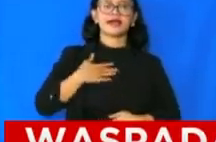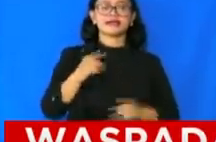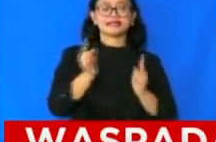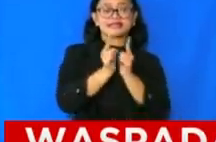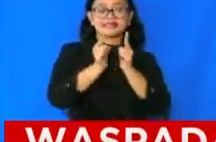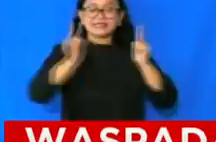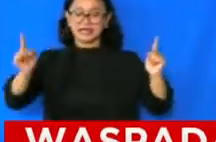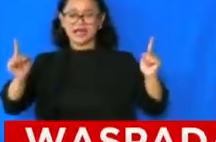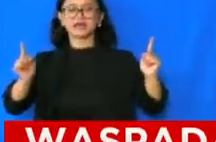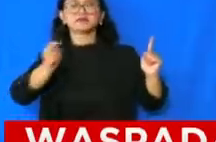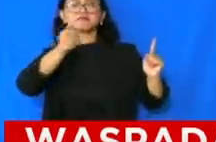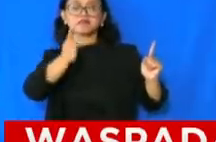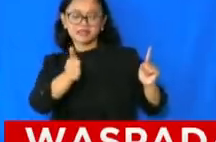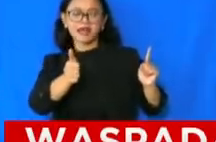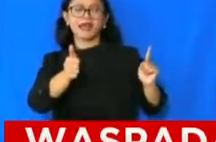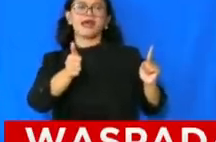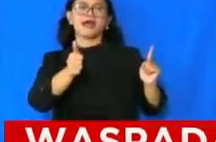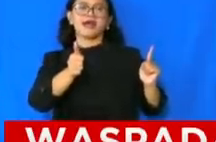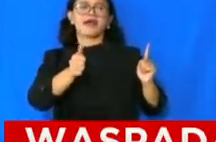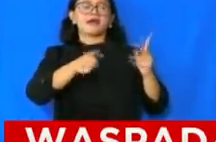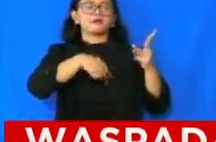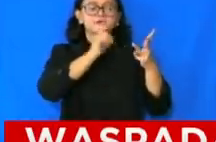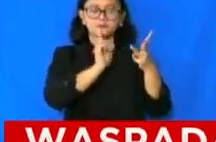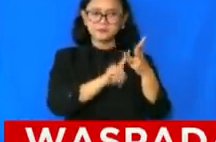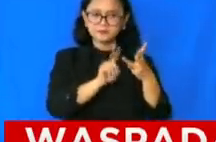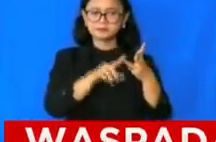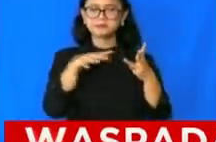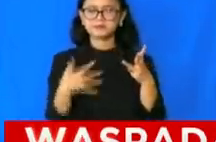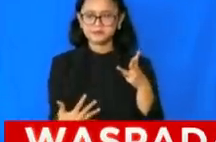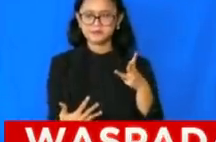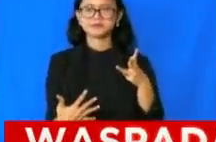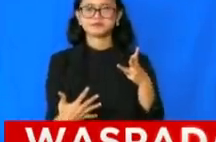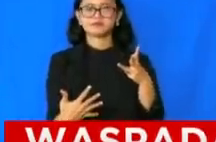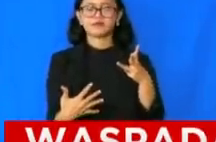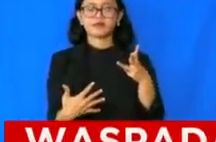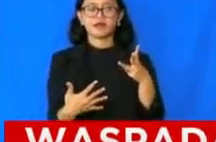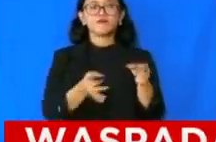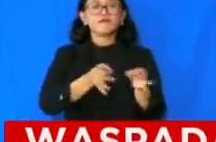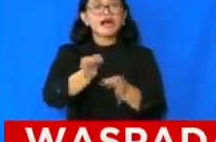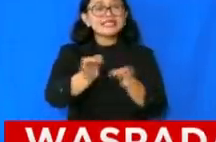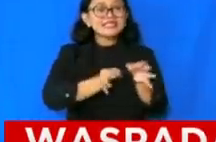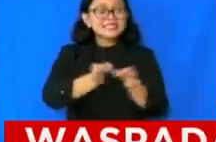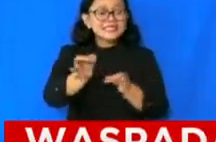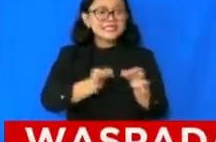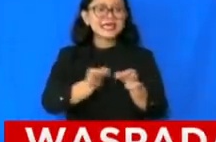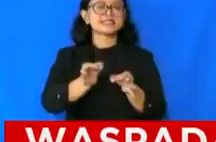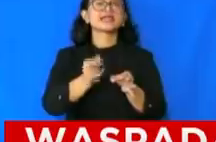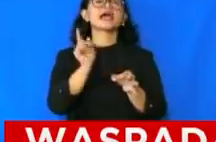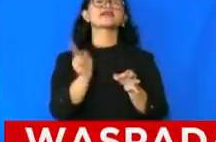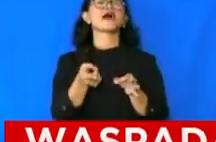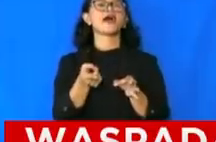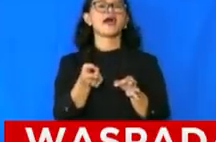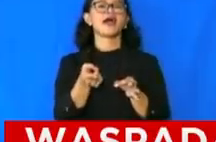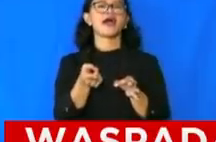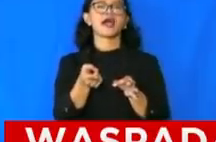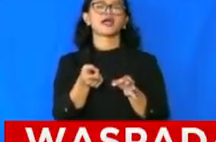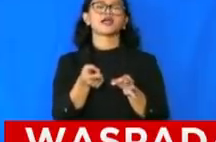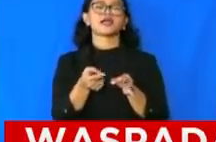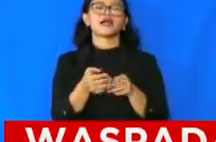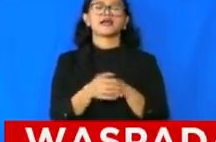jaraknya dengan orang lain kemudian yang berikutnya sarana dasar kebutuhan manusia nya terpenuhi